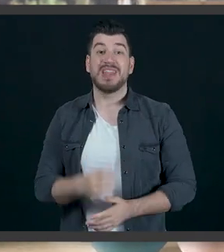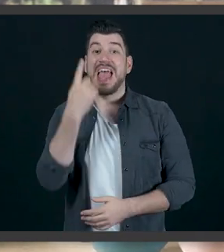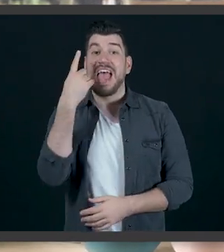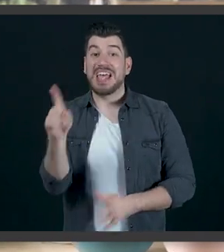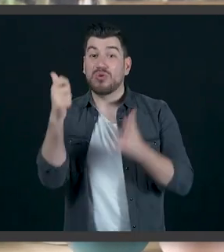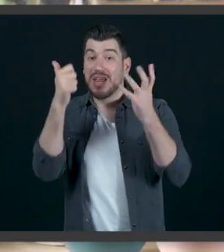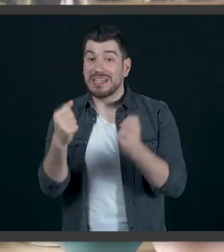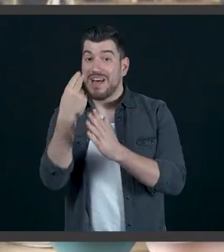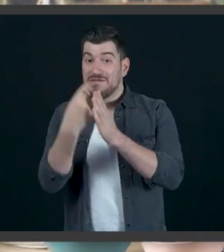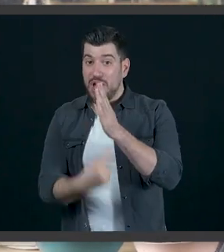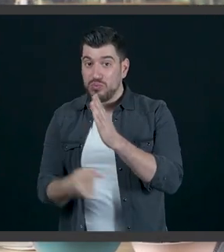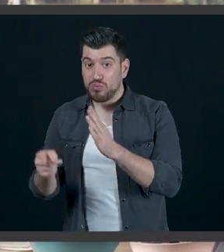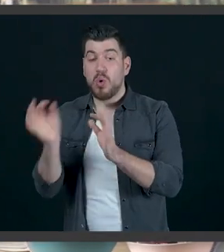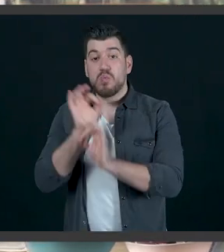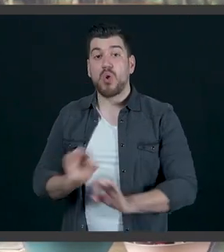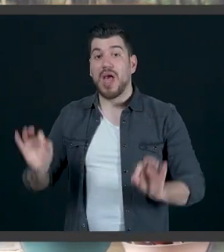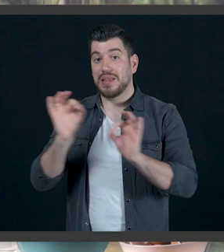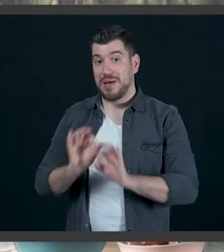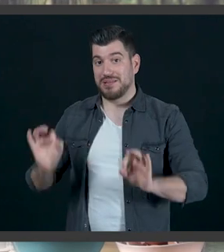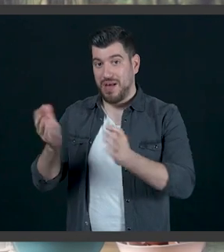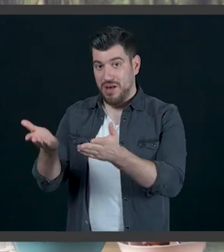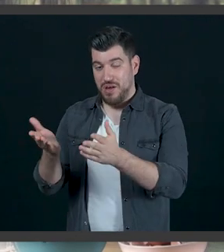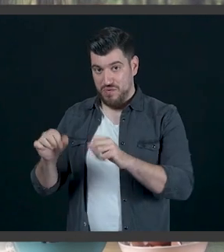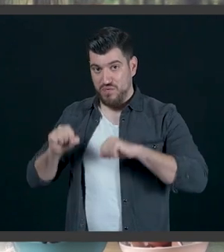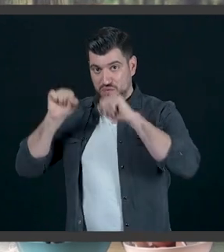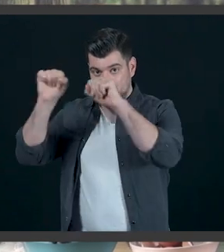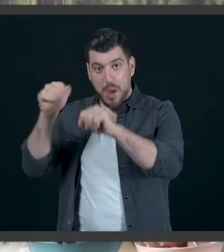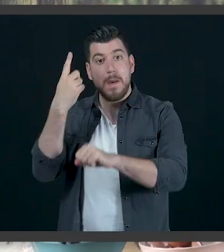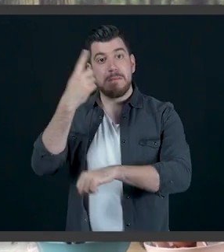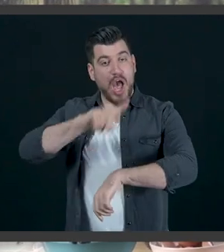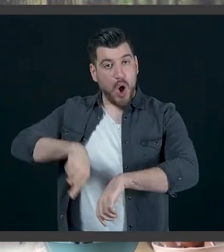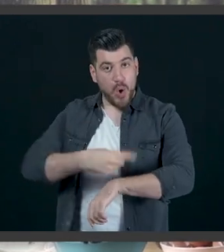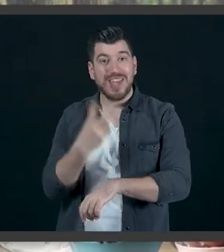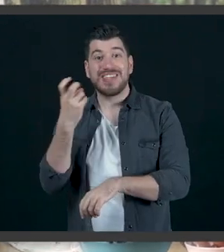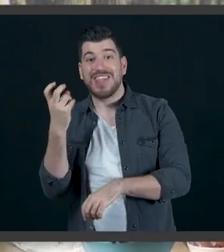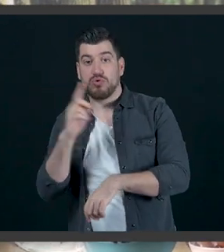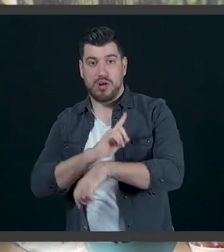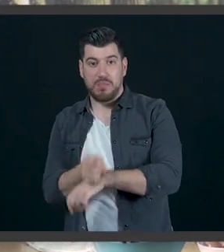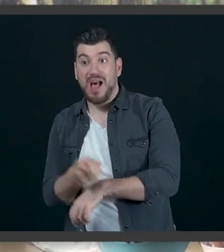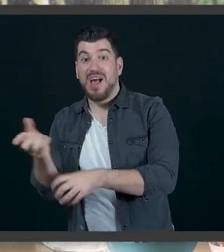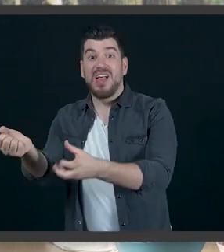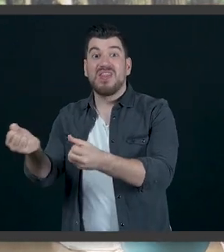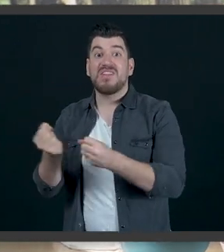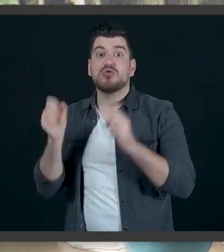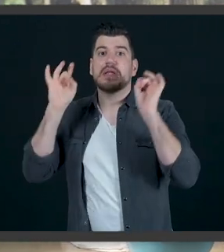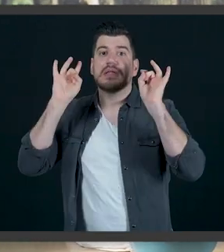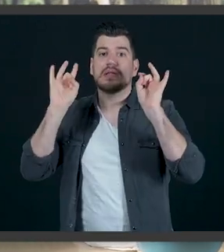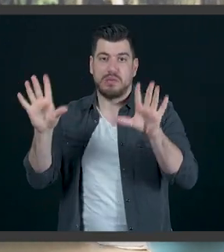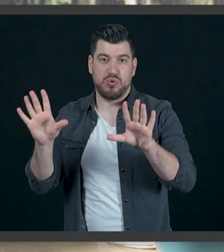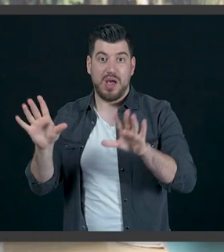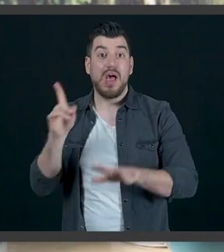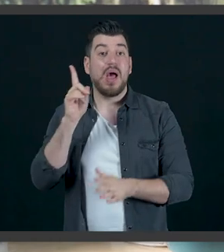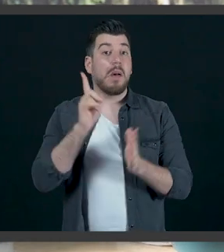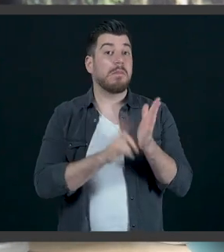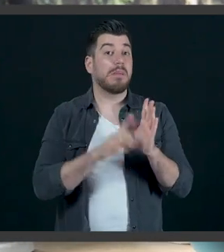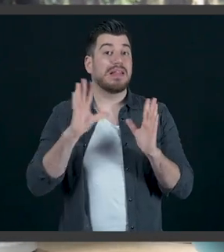160 βαθμούς προθερμασμένος ο φούρνος. Ψήνουμε για 1 ώρα και 20 λεπτά χωρίς να ξεσκεπάσουμε, χωρίς να κάνουμε τίποτα. Απαραίτητη